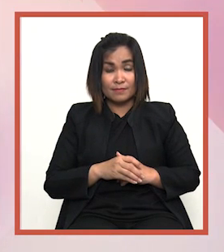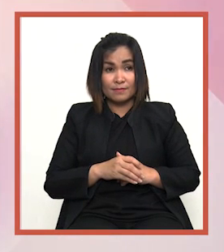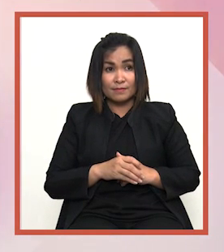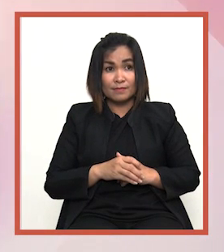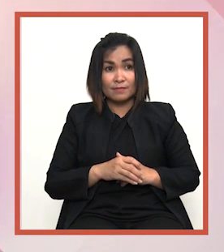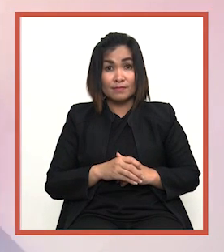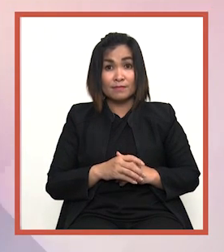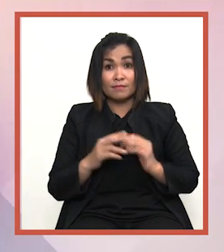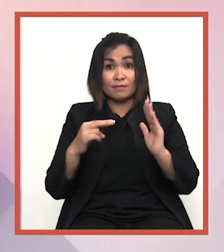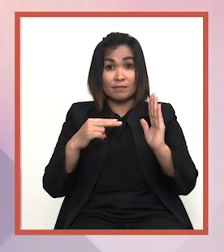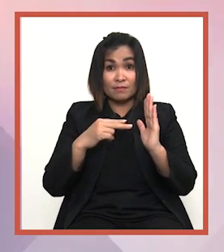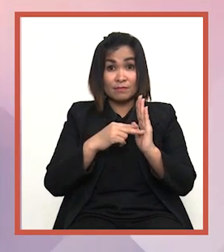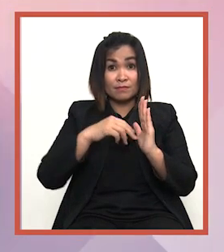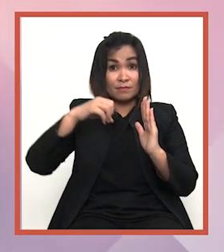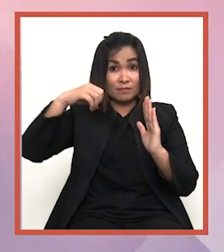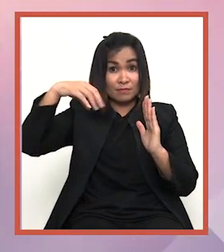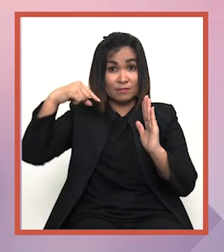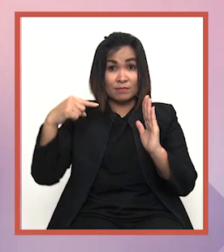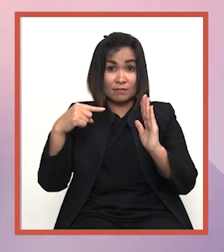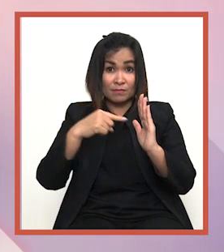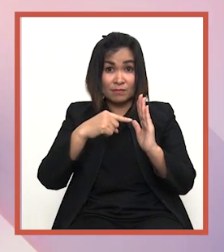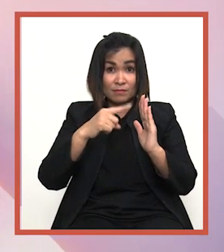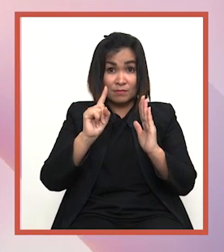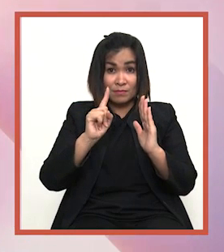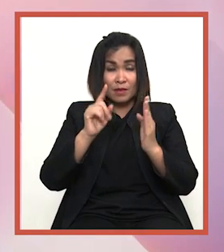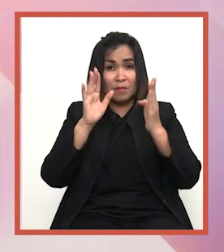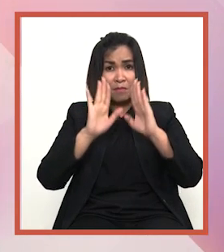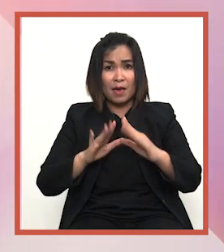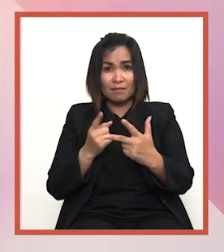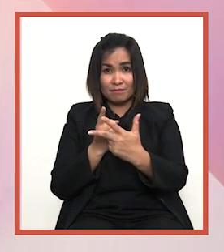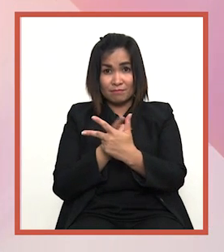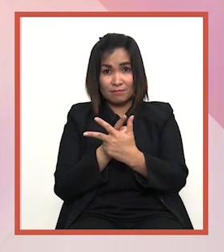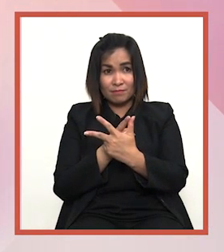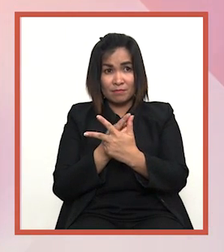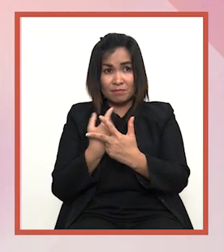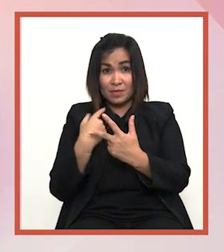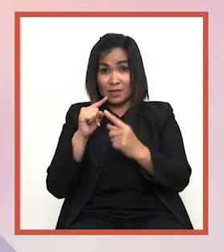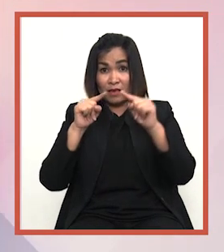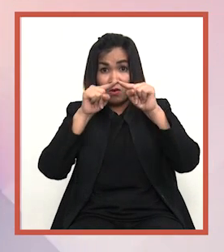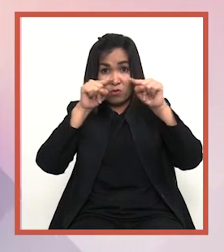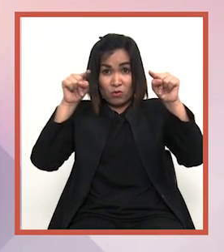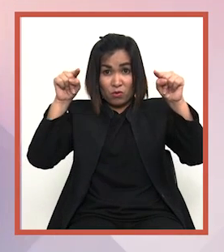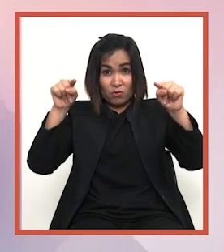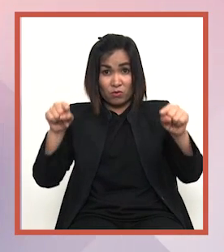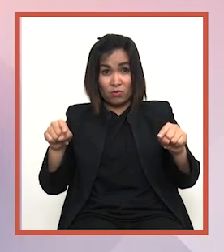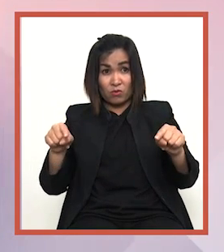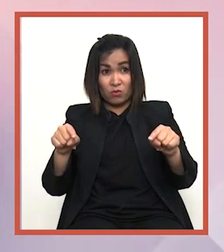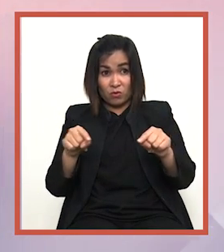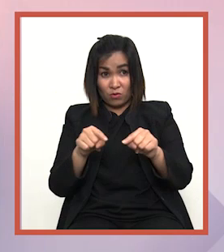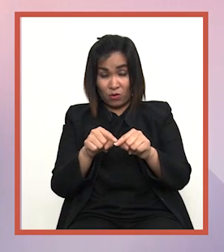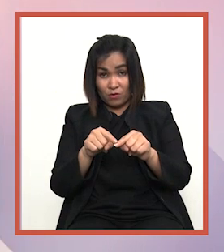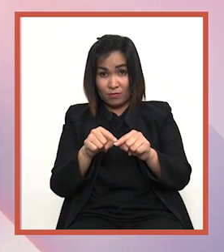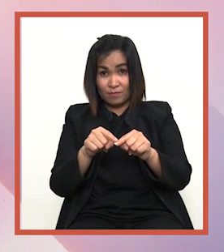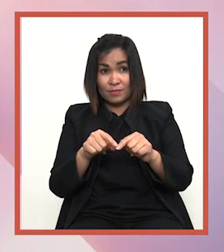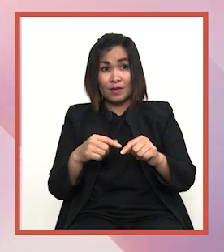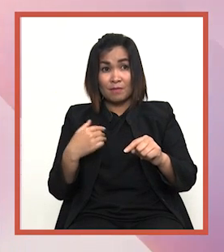เต้ารับไฟฟ้านะครับนะสัญลักษณ์ของมันแบบงานสมบูรณ์นะครับจะมีกล่องนะครับครอบเต้ารับไฟฟ้าอยู่ด้านน